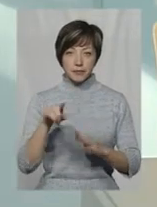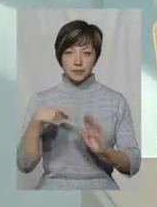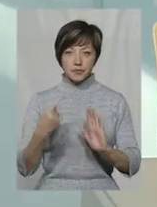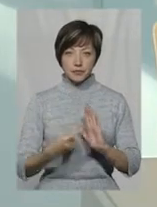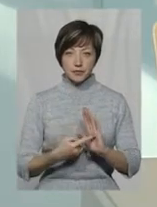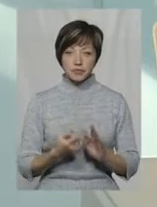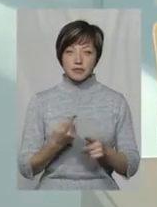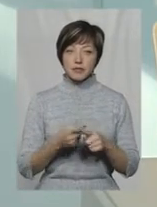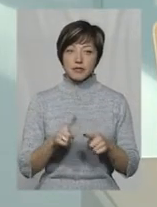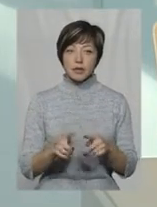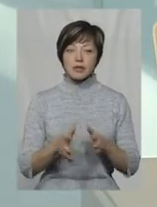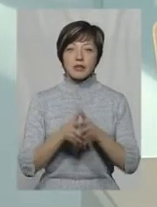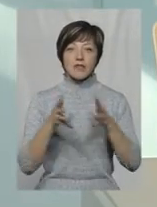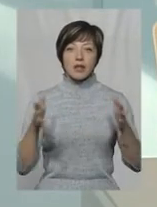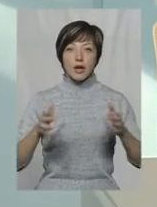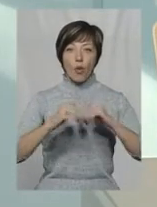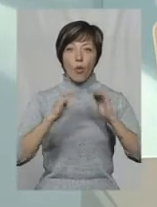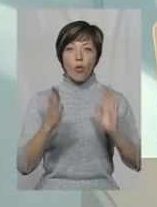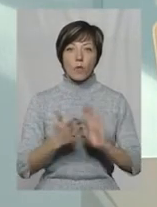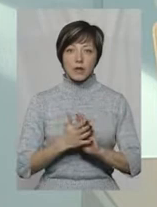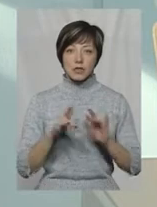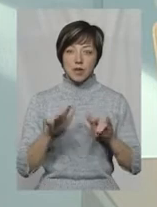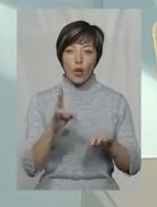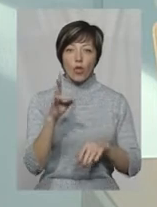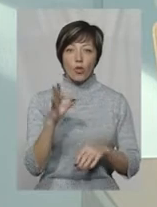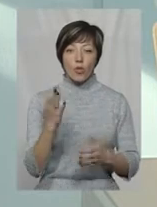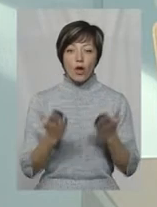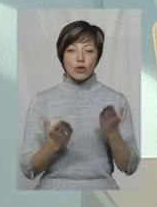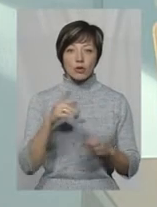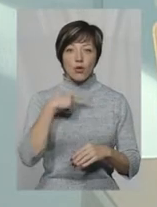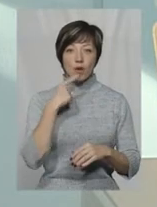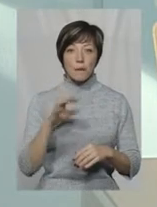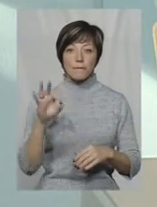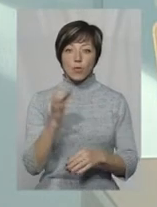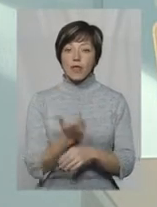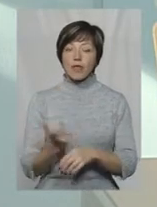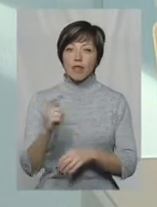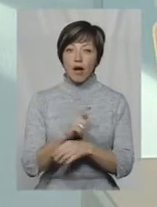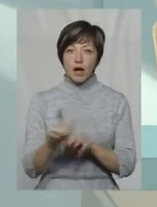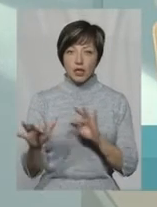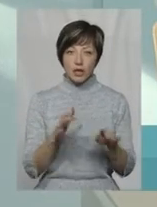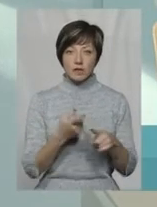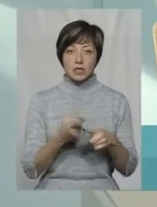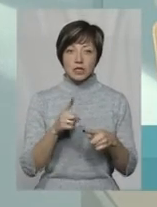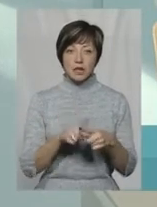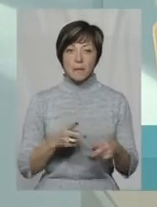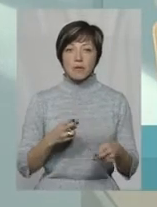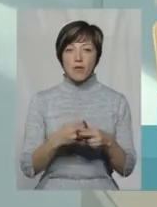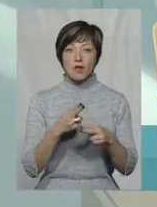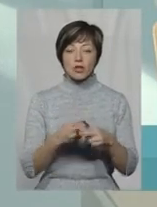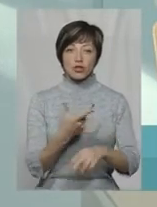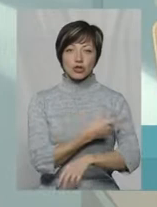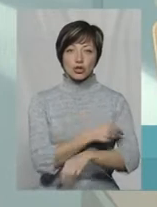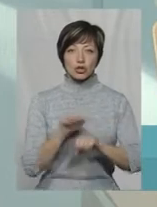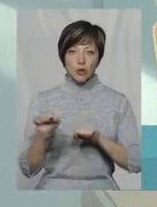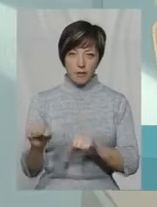Ну, це великий комплекс заходів. Ну, якщо говорити про найдієвіші, безумовно, це профілактичні